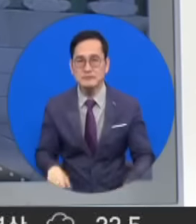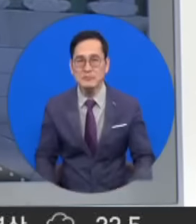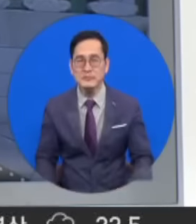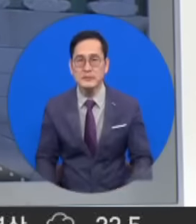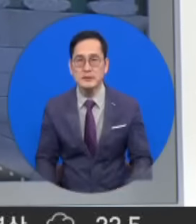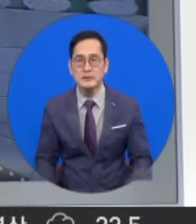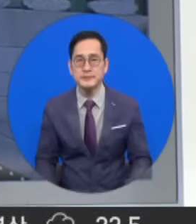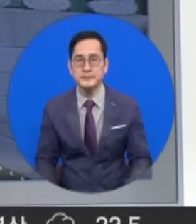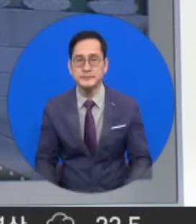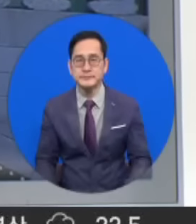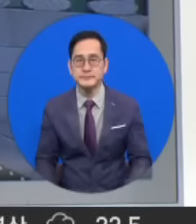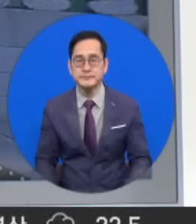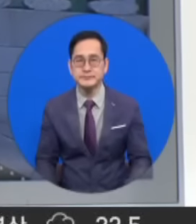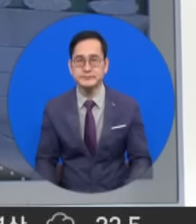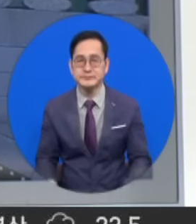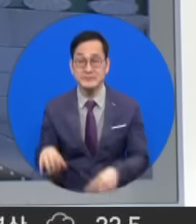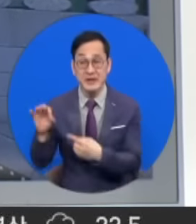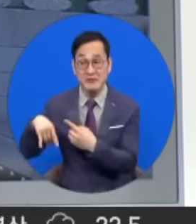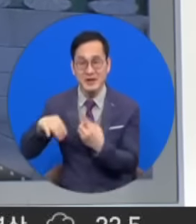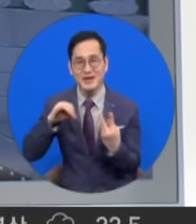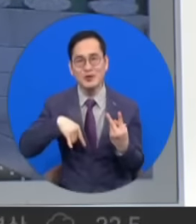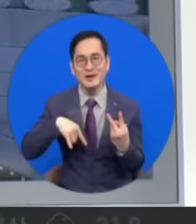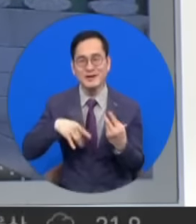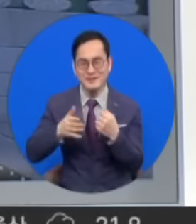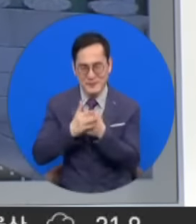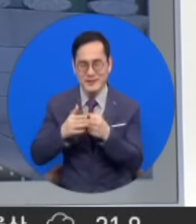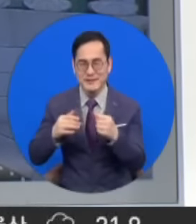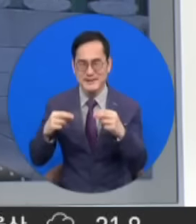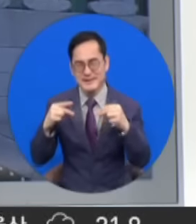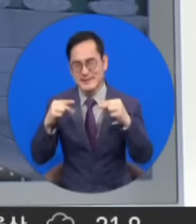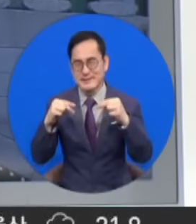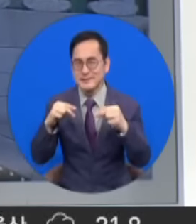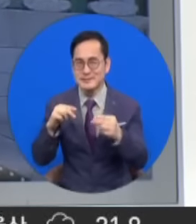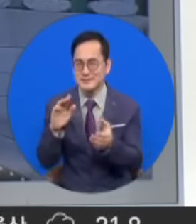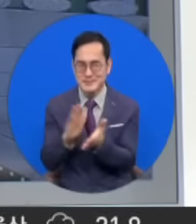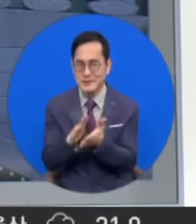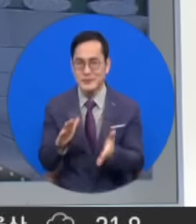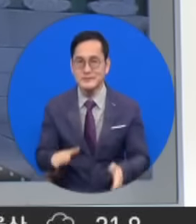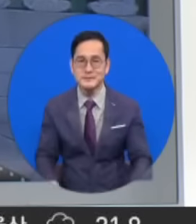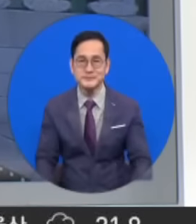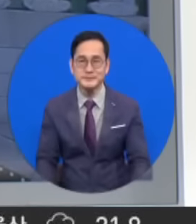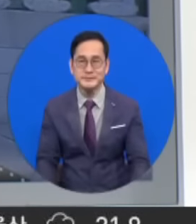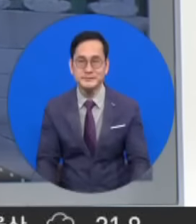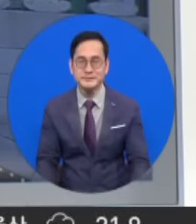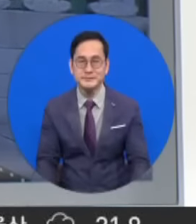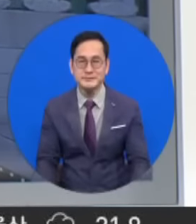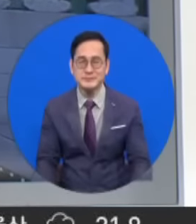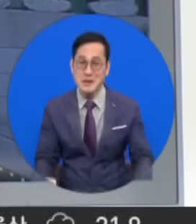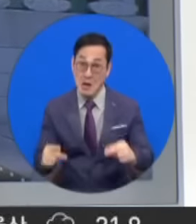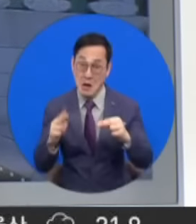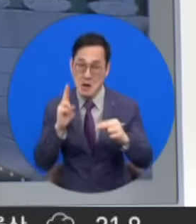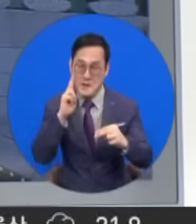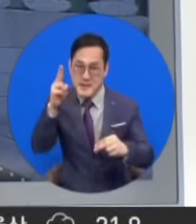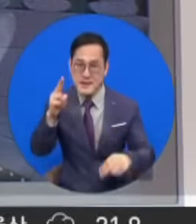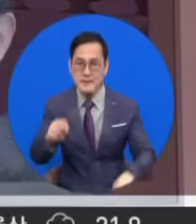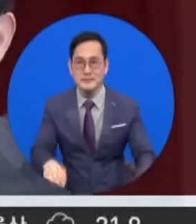아무래도 각종 여론조사 1, 2위를 달리고 있는 후보이기에 더욱더 뜨거워질 수밖에 없는 측면도 있는데 그 수위가 상당합니다. 함께